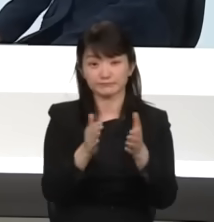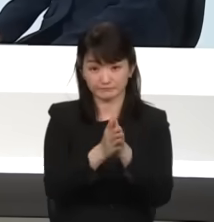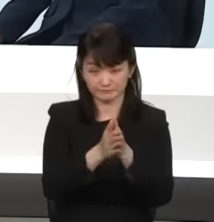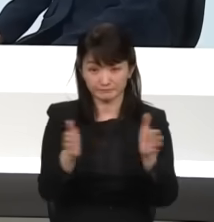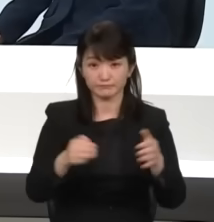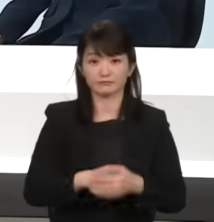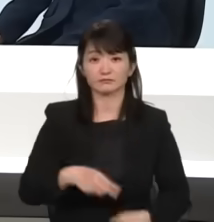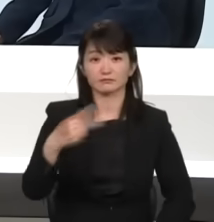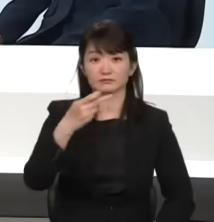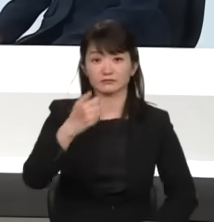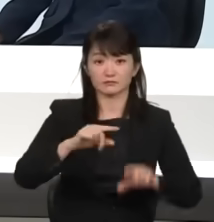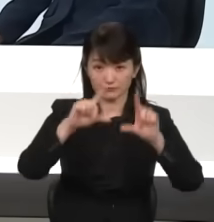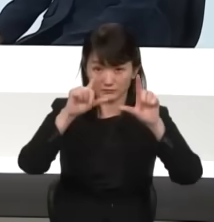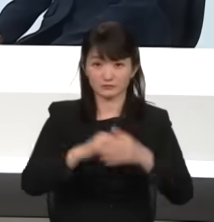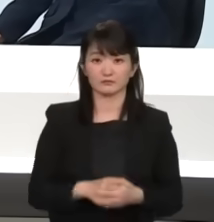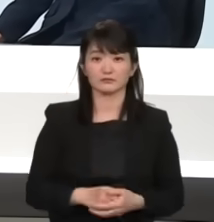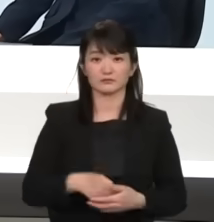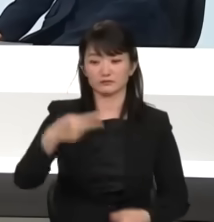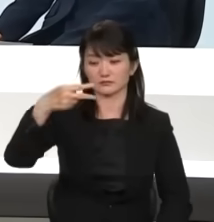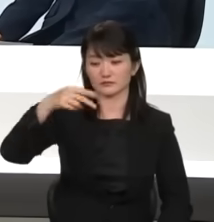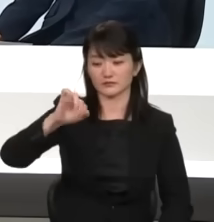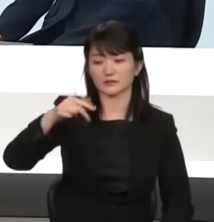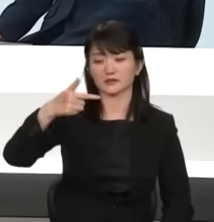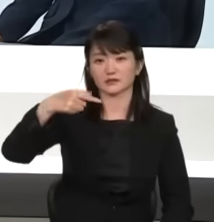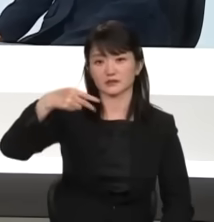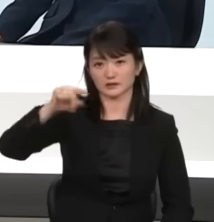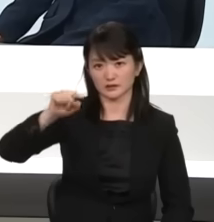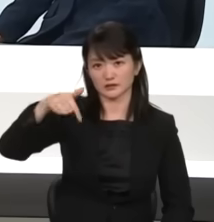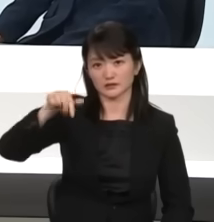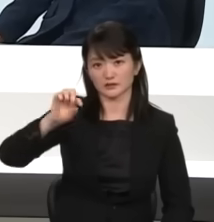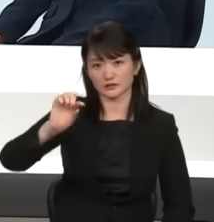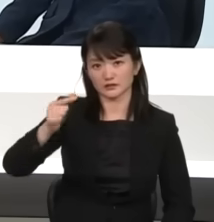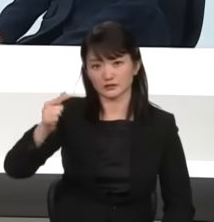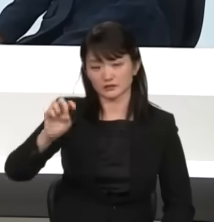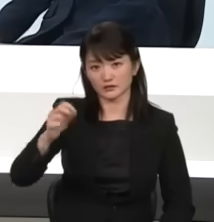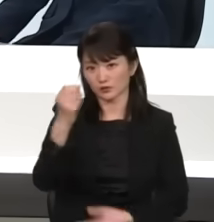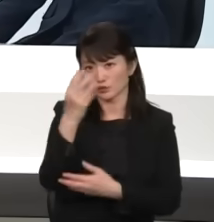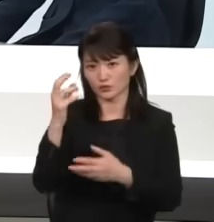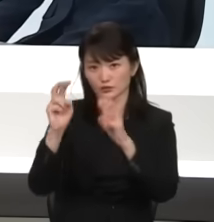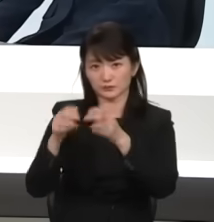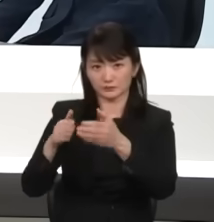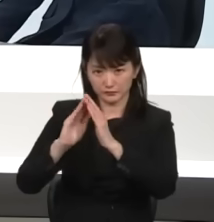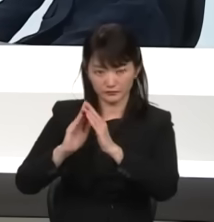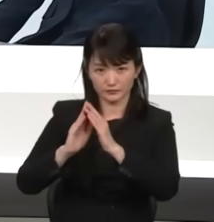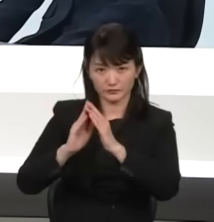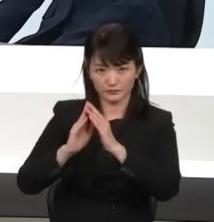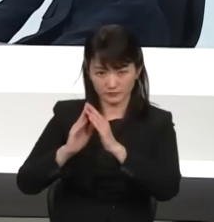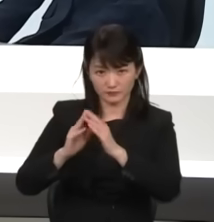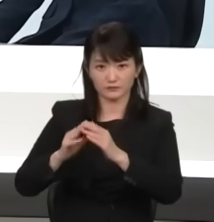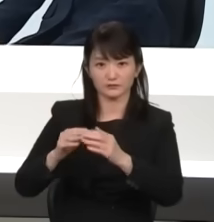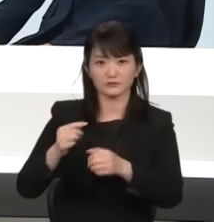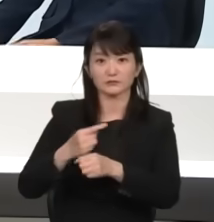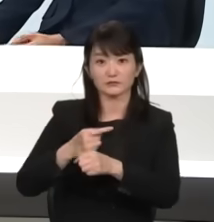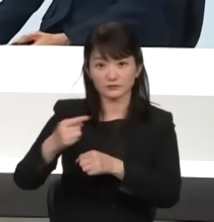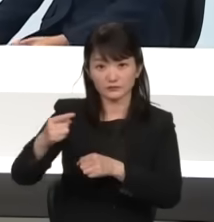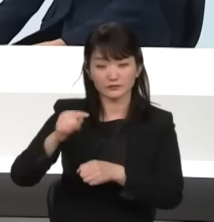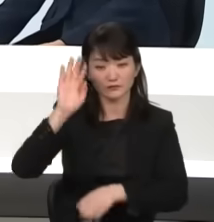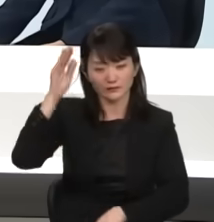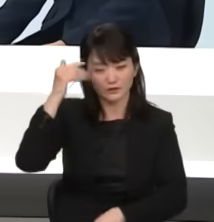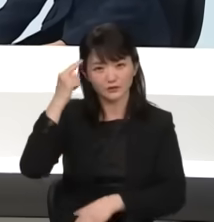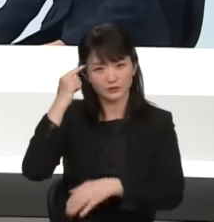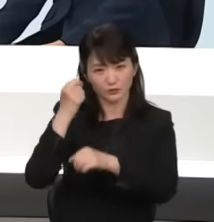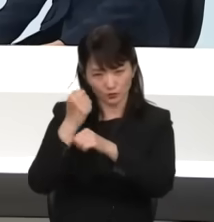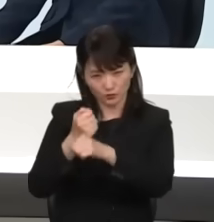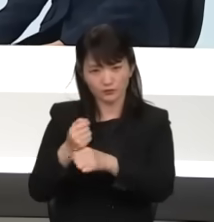시작합니다. 2017년에는 시사경남이라는 언론사도 차렸고 그 이듬해에는 미래한국연구소를 열었습니다. 이